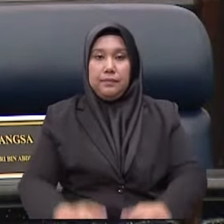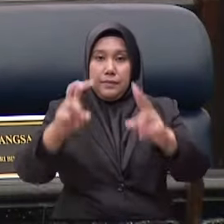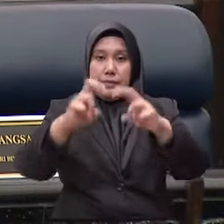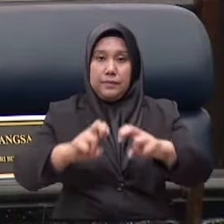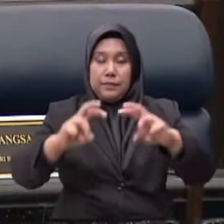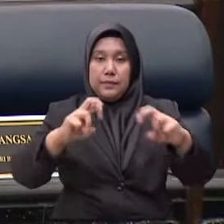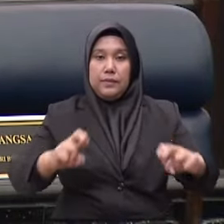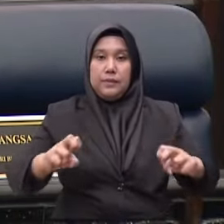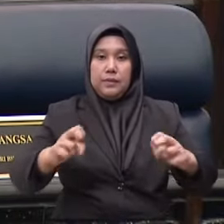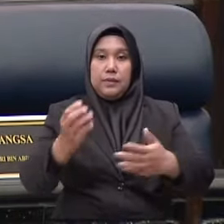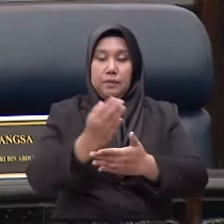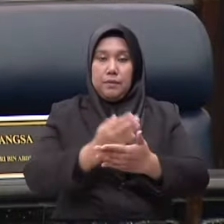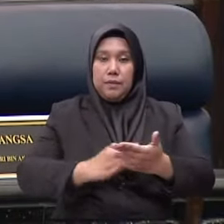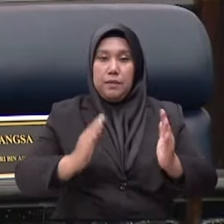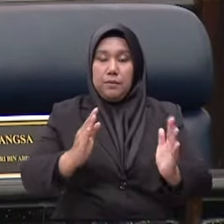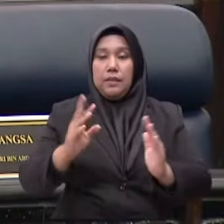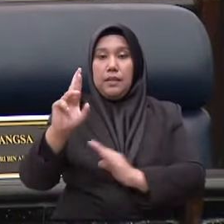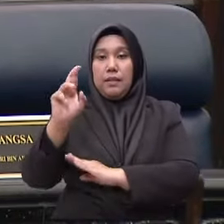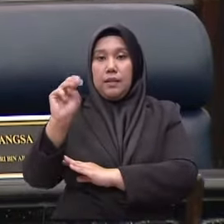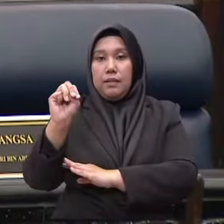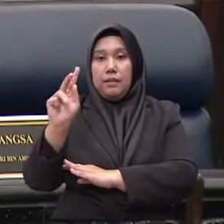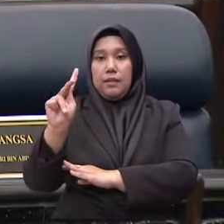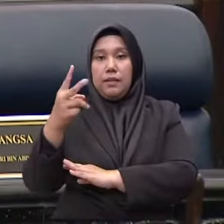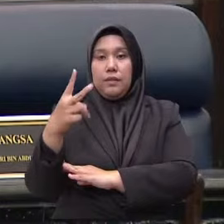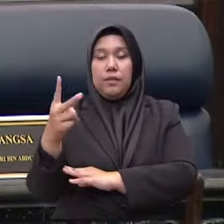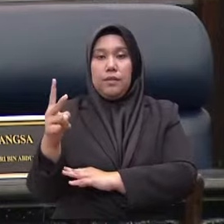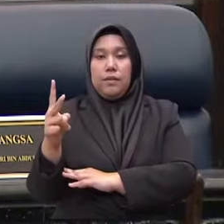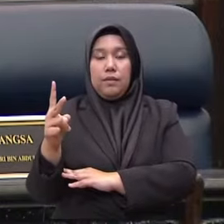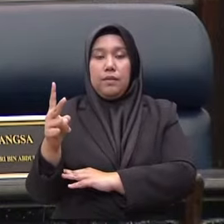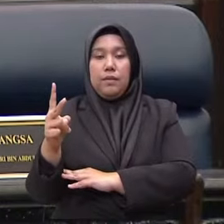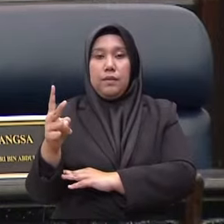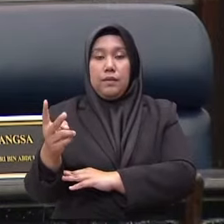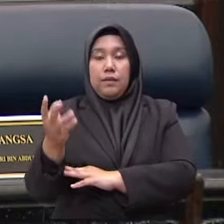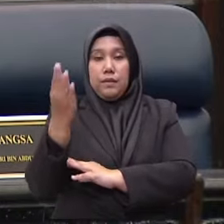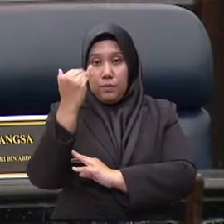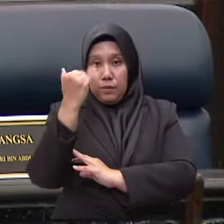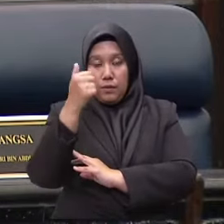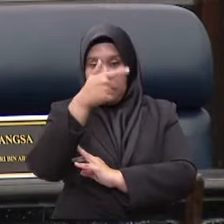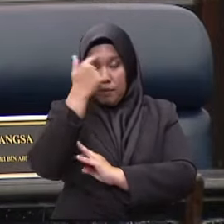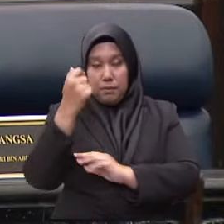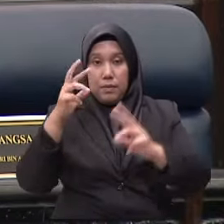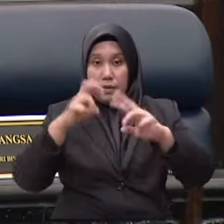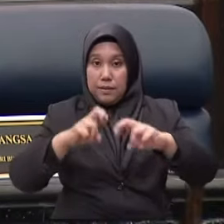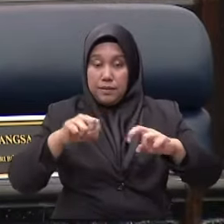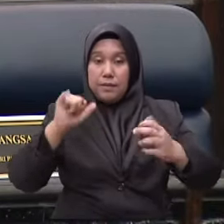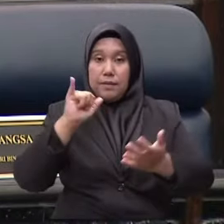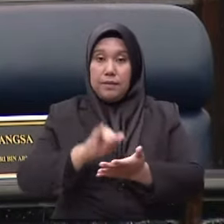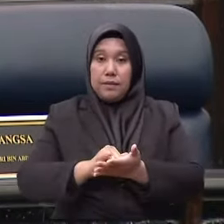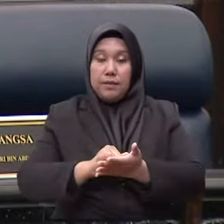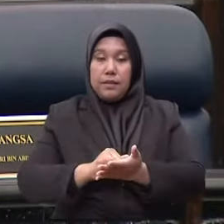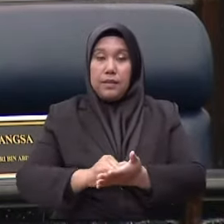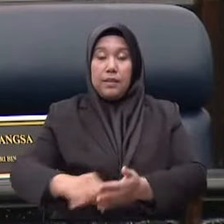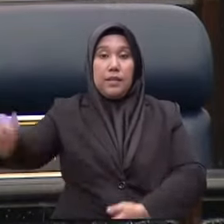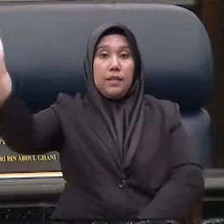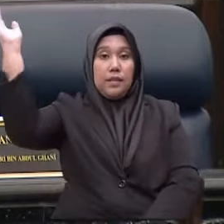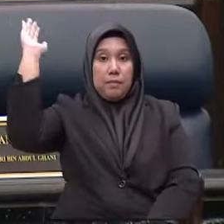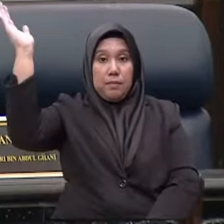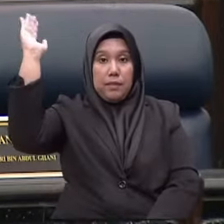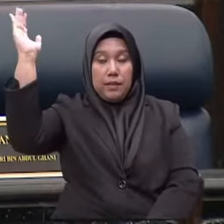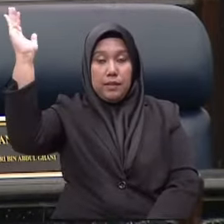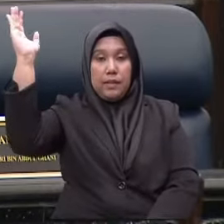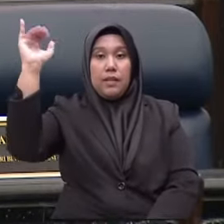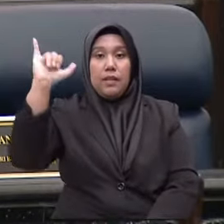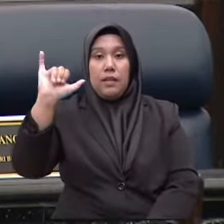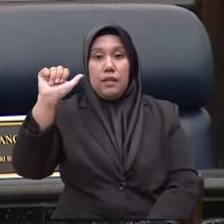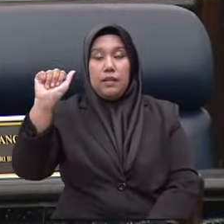mk1 ini saya cukup tertarik kerana kerajaan separuh pengal rmk1 ini yang dibentangkan oleh yang amat berhormat Perdana